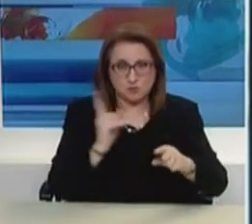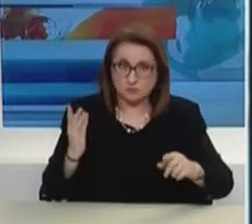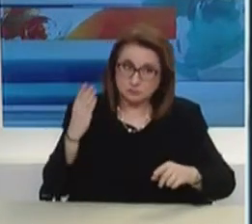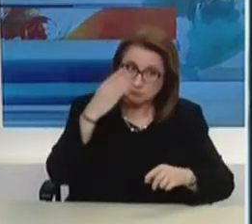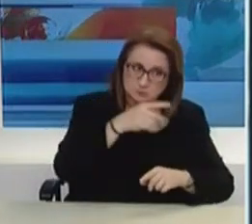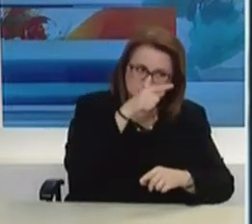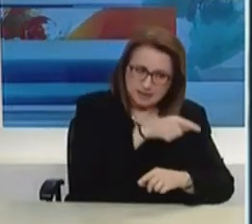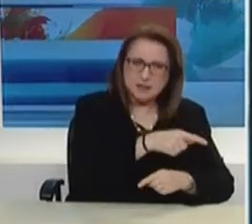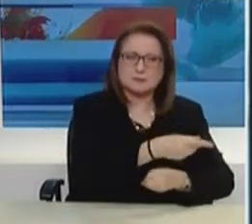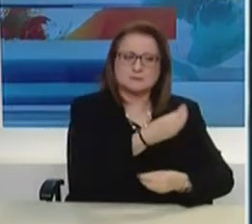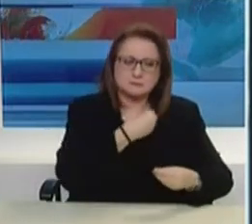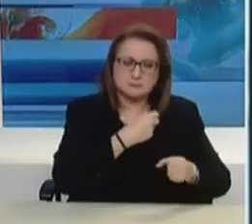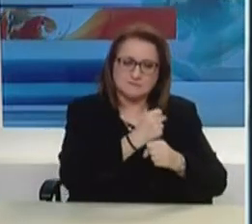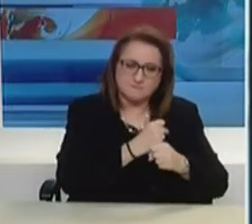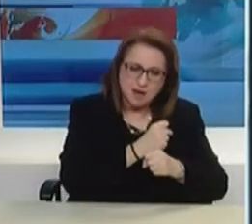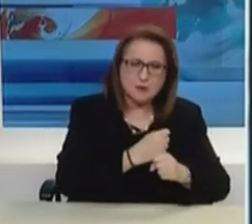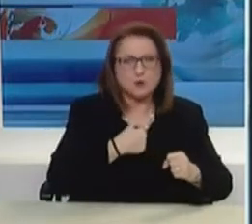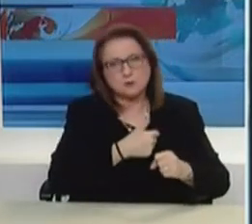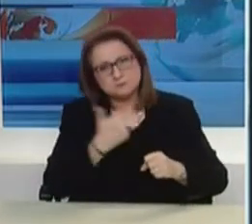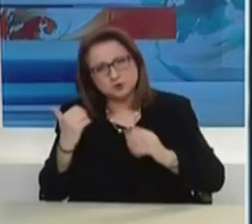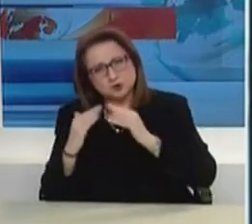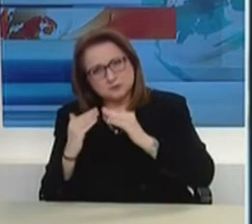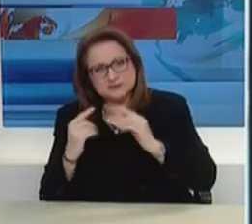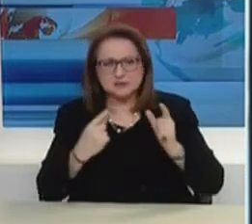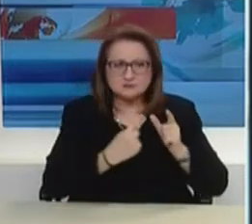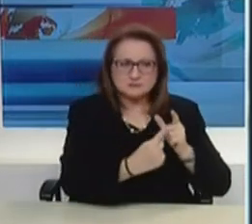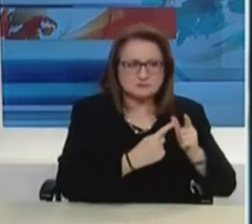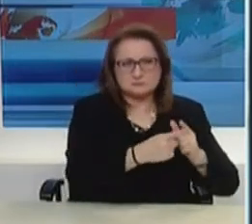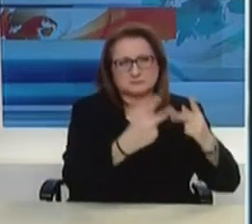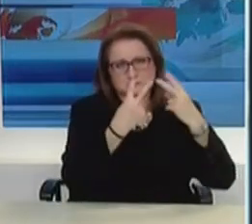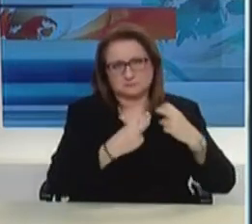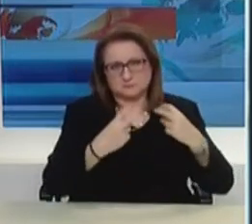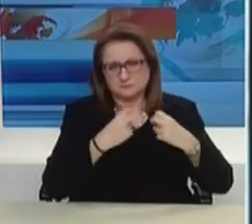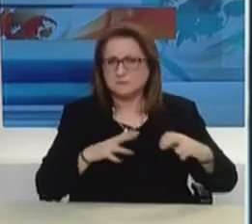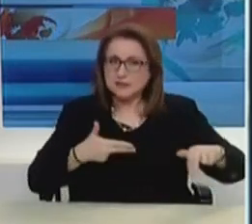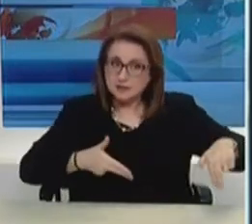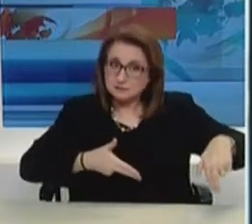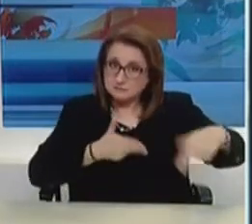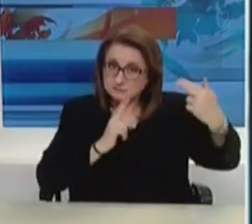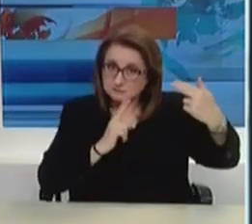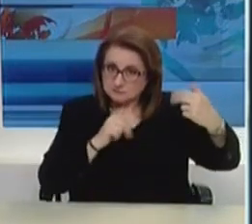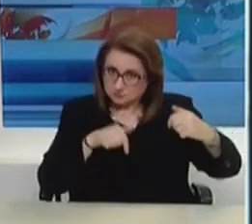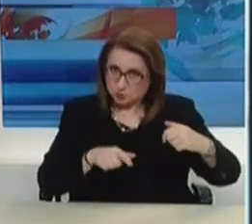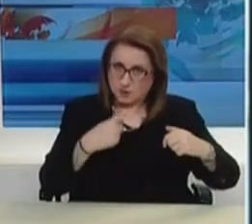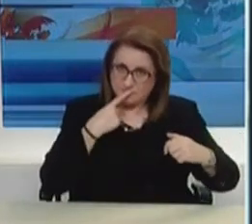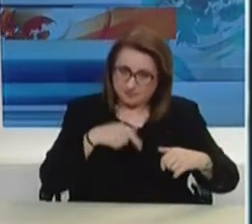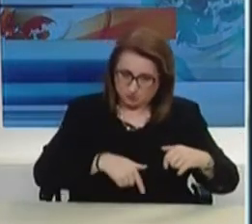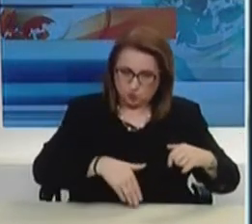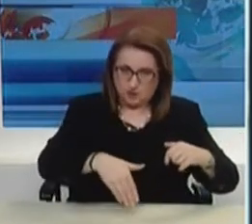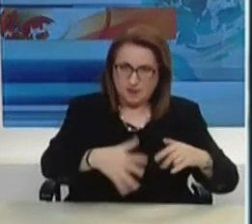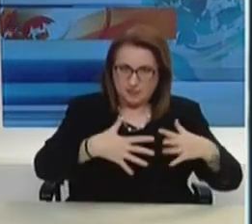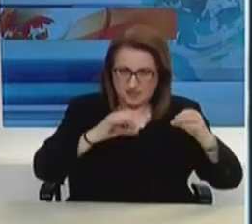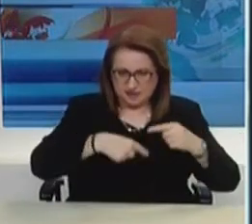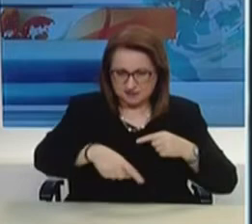από το κέντρο υγείας και βεβαίως μέσω του συστήματος της τηλεϊατρικής, το οποίο έχουμε σχεδιάσει και ξεκινάει